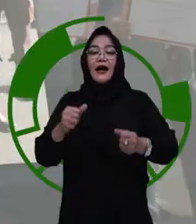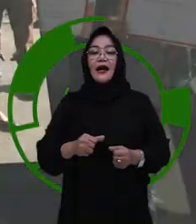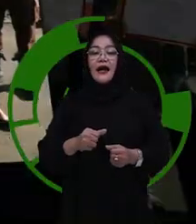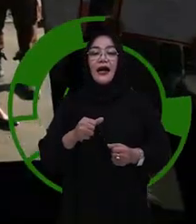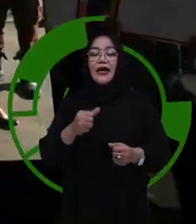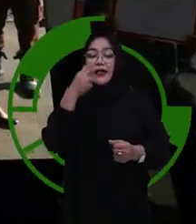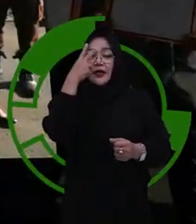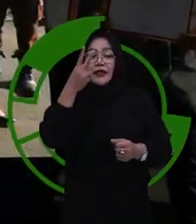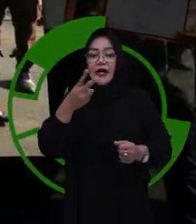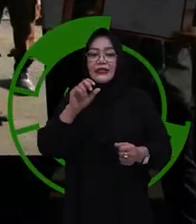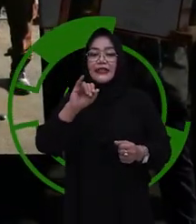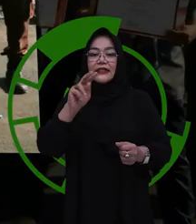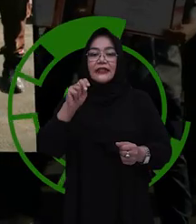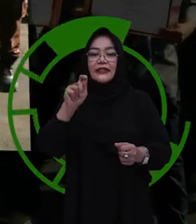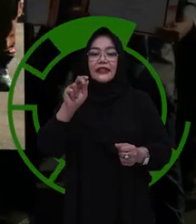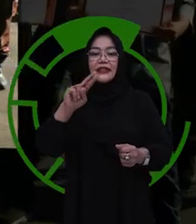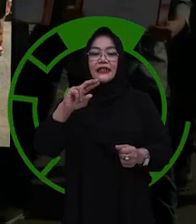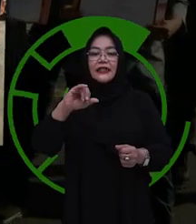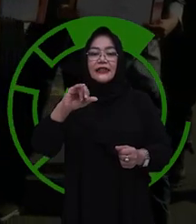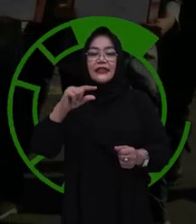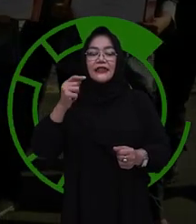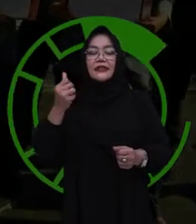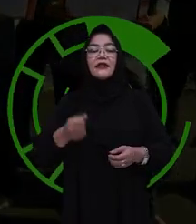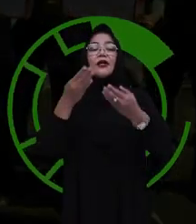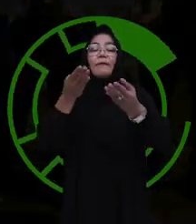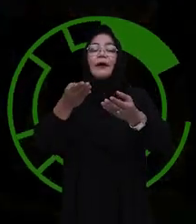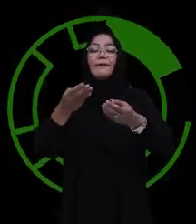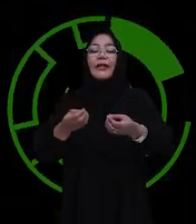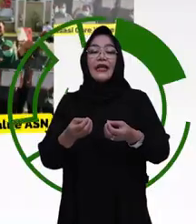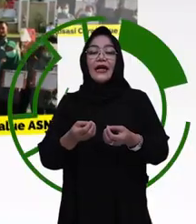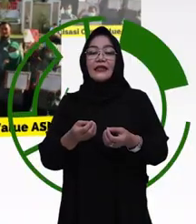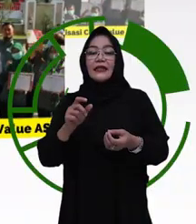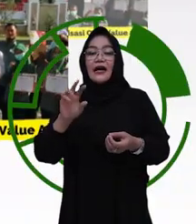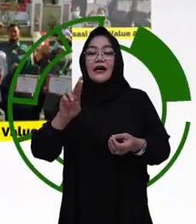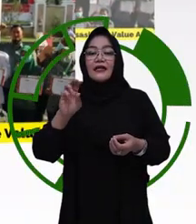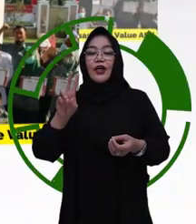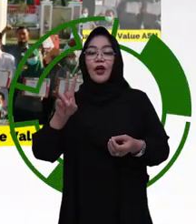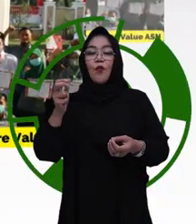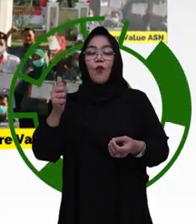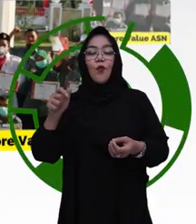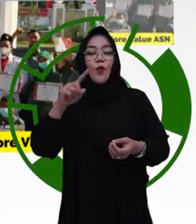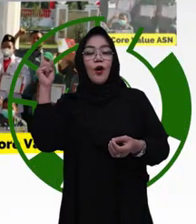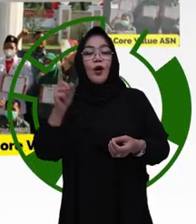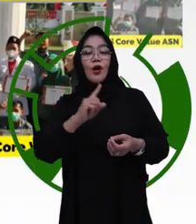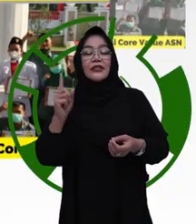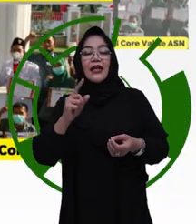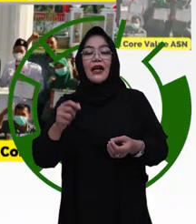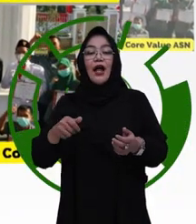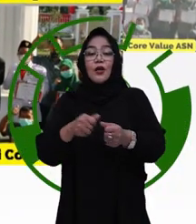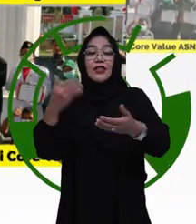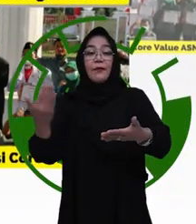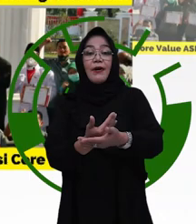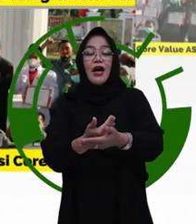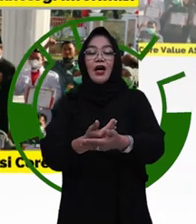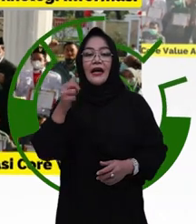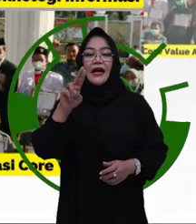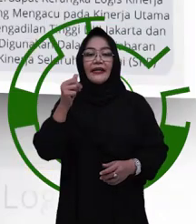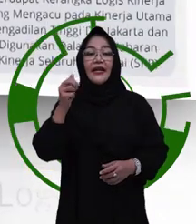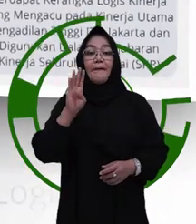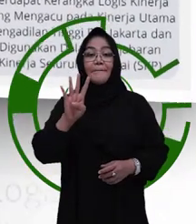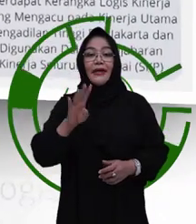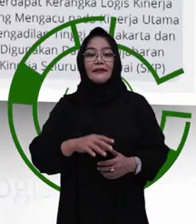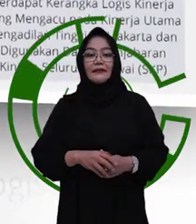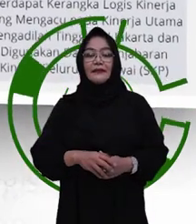integritas. Peningkat disiplin SDM sebagai dasar dalam pemberian reward dan punishment. Sikap selalu